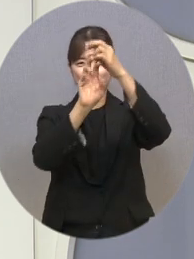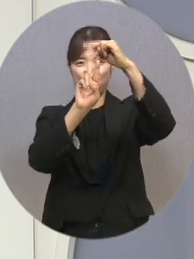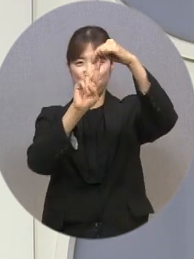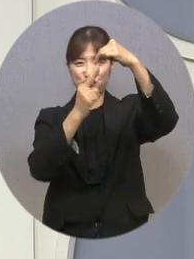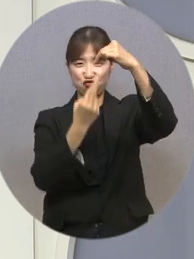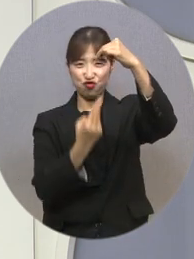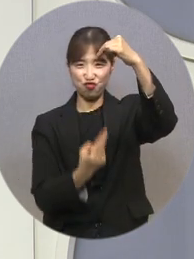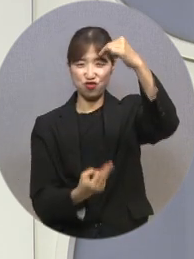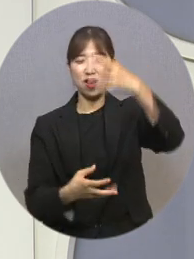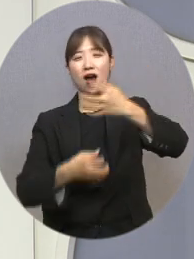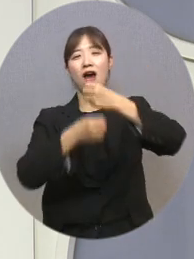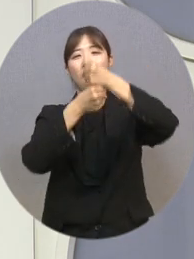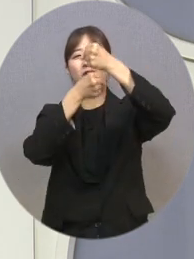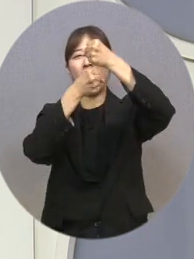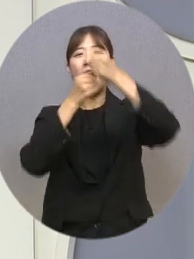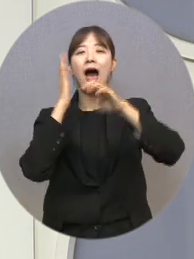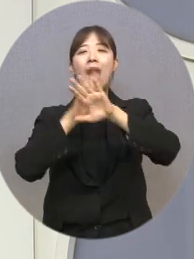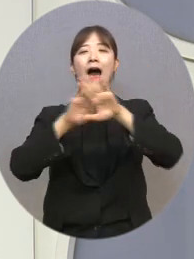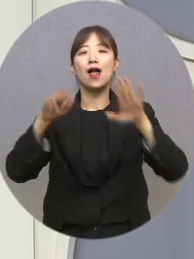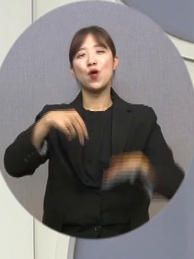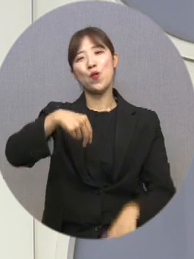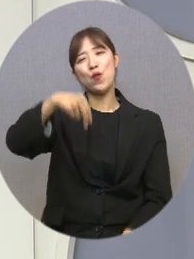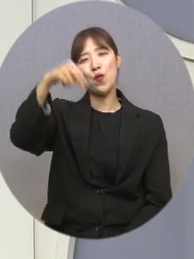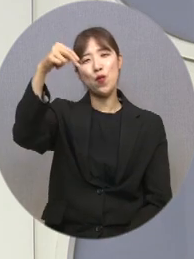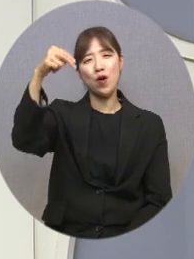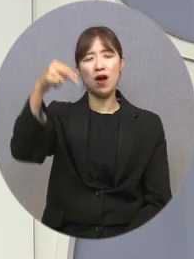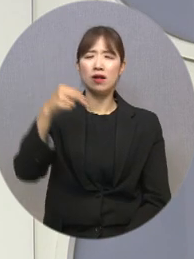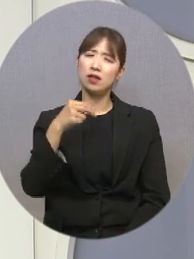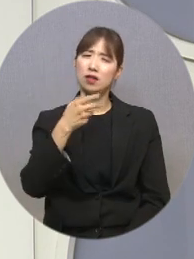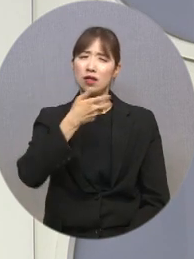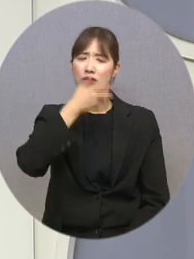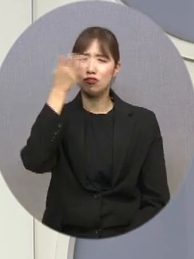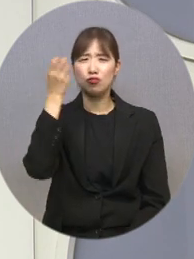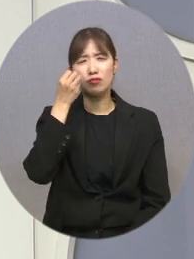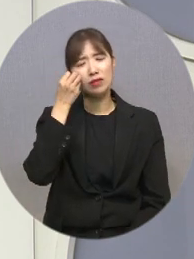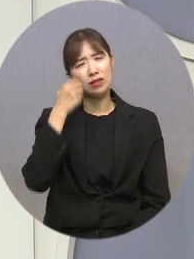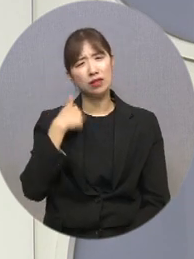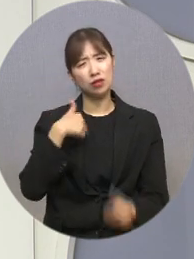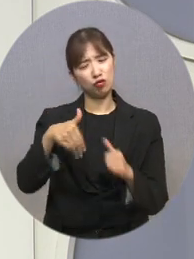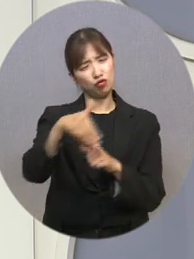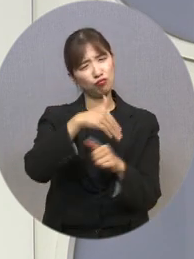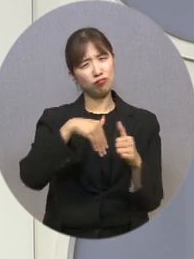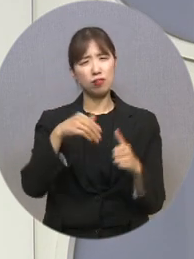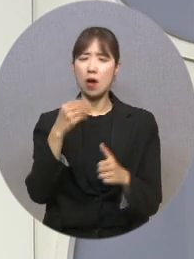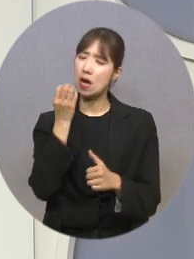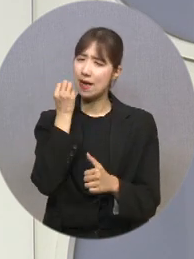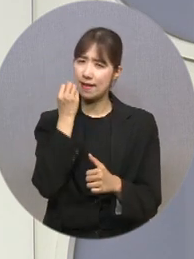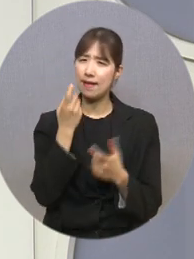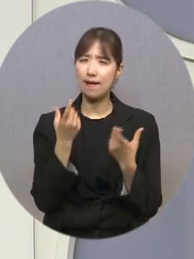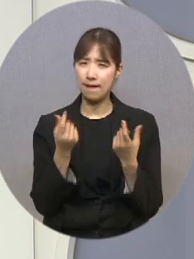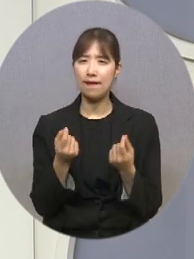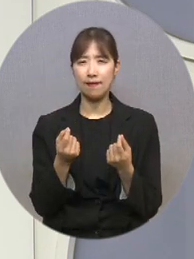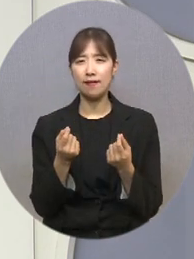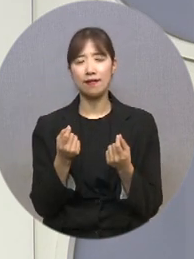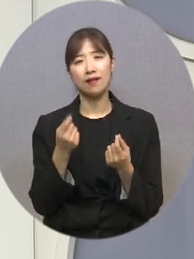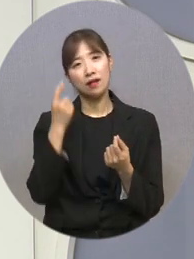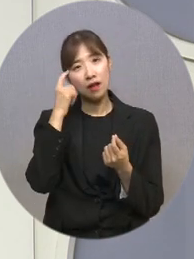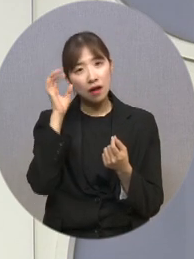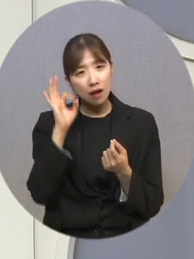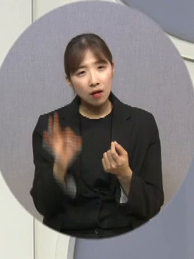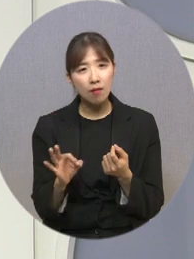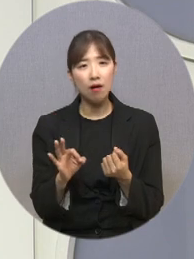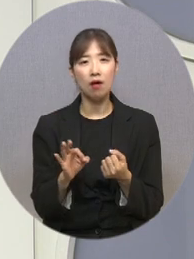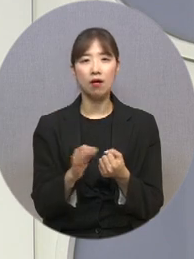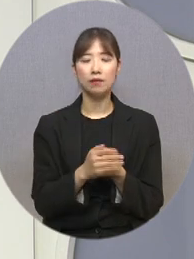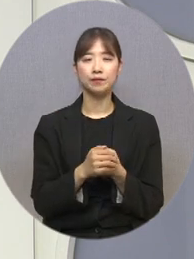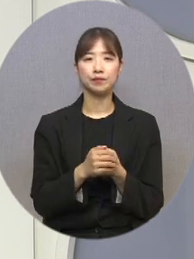동화줄을 타고 하늘로 올라갔답니다. 뭔가 꿈자리도 이상하고 뭔가 자기 주변에 뭐 변동이 생겼을 것 같아서 가만히 생각해보니까 이분이